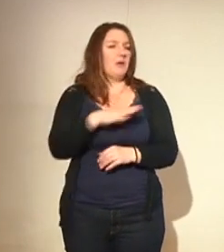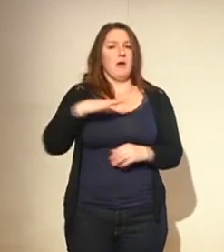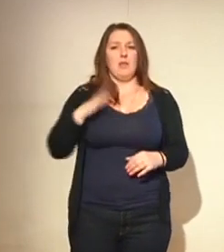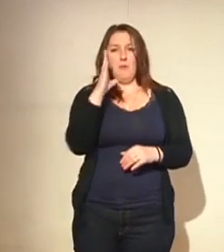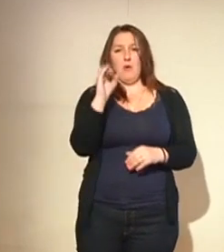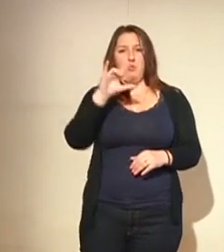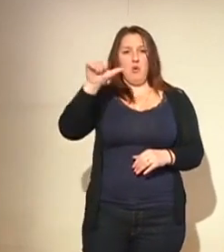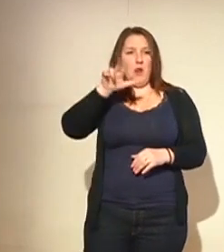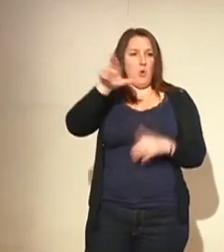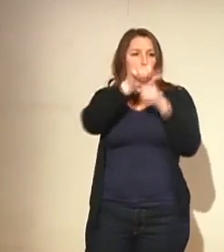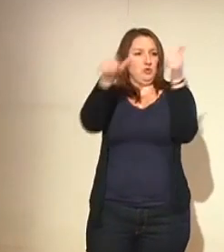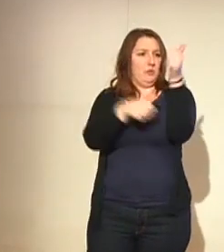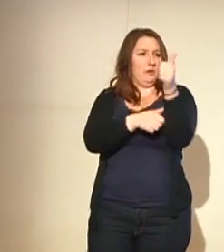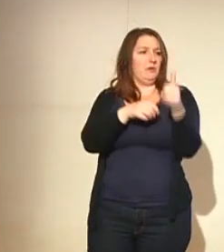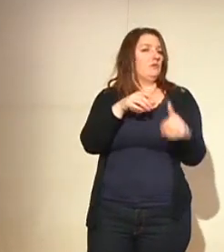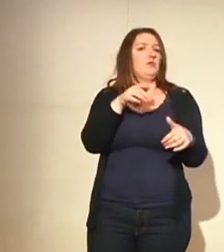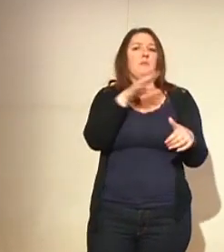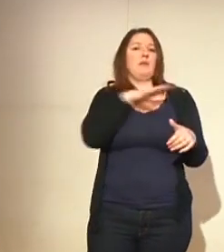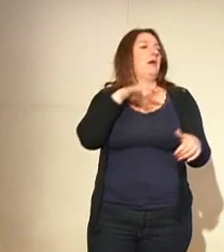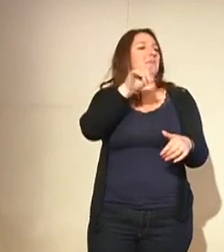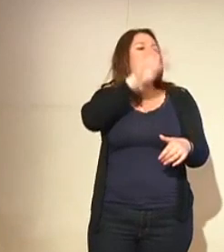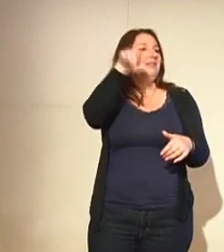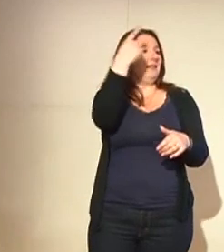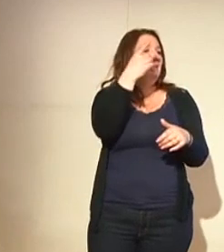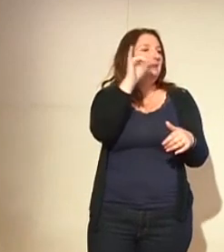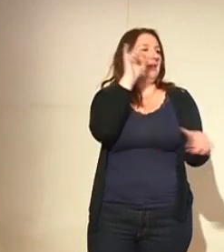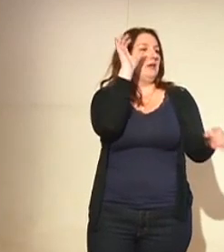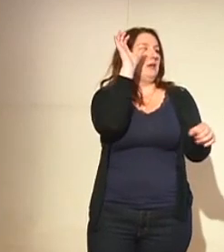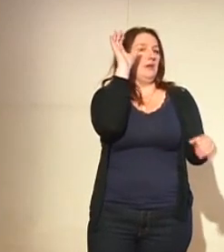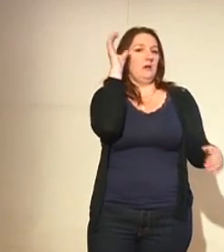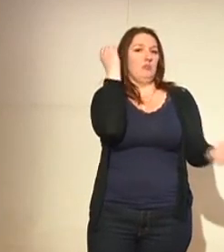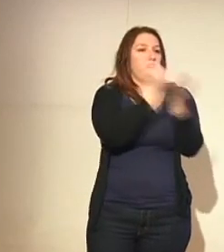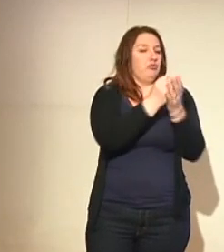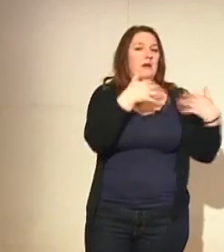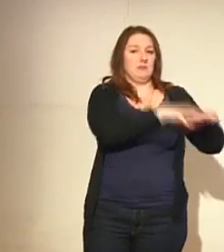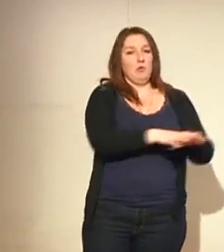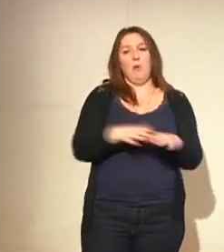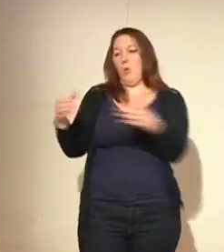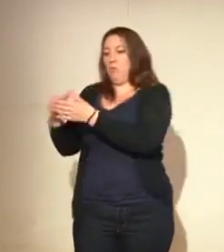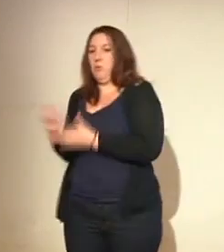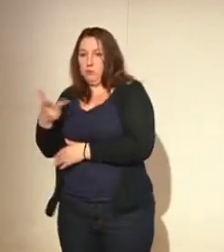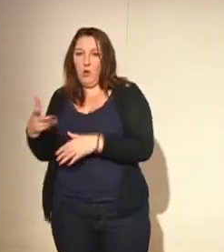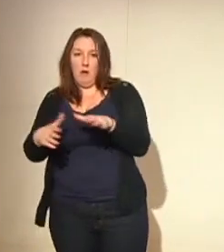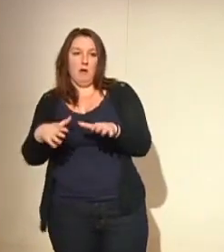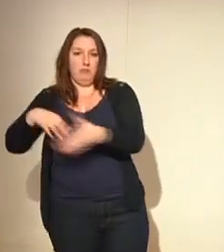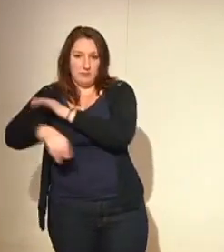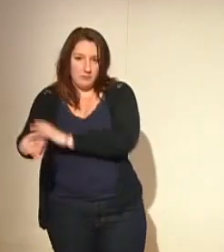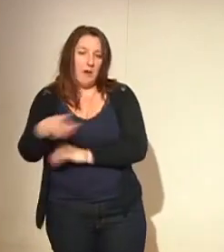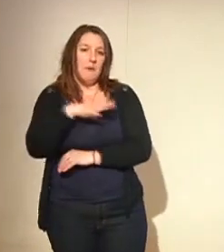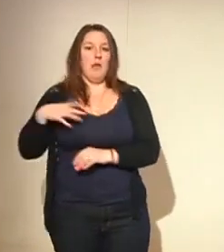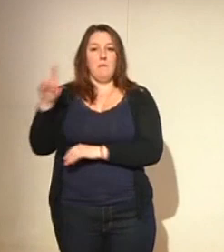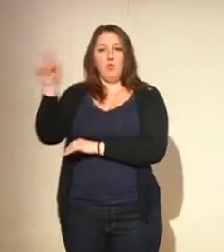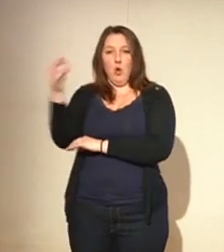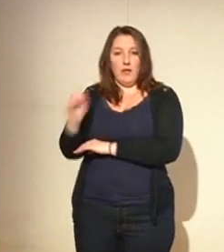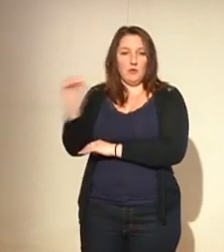suppléante madame daté qui est pour rassemblement prend pas par au vote les trois d' autres groupes pour Madame dornano avec pour suppléent